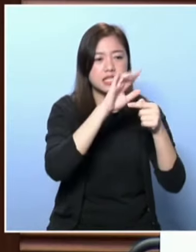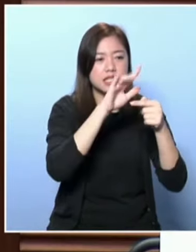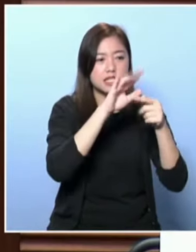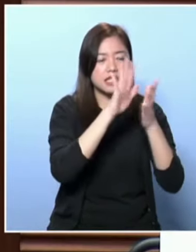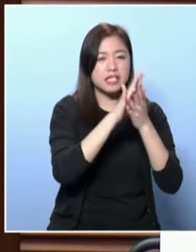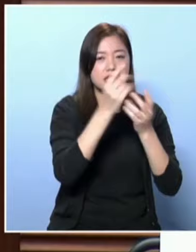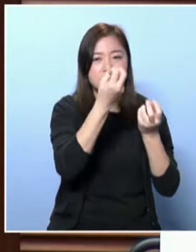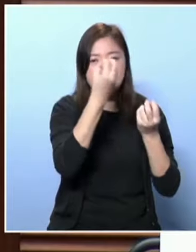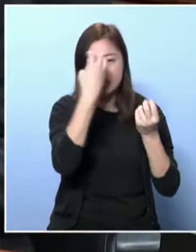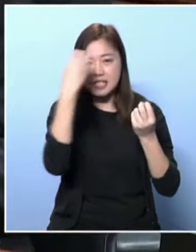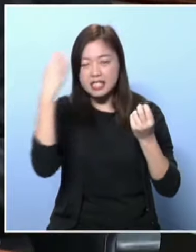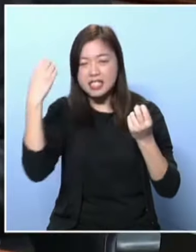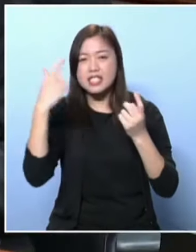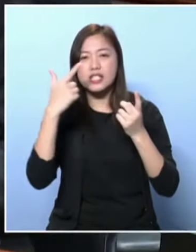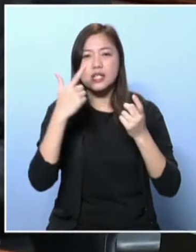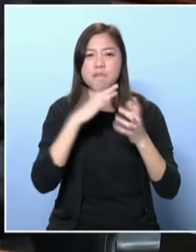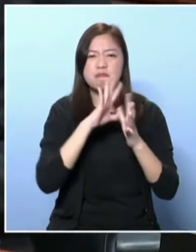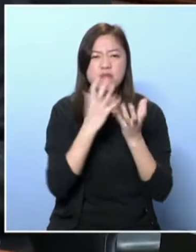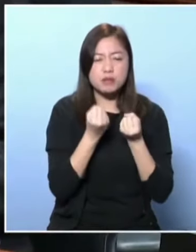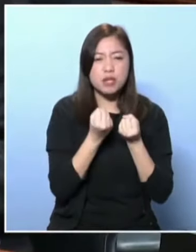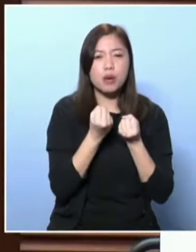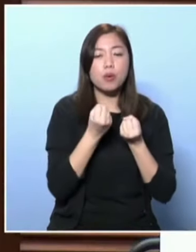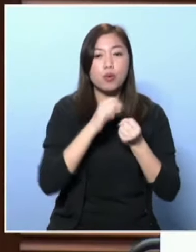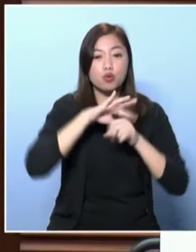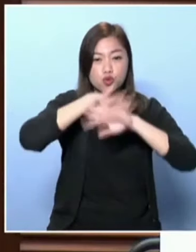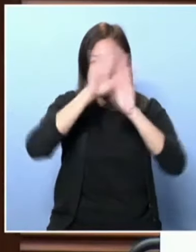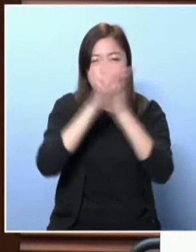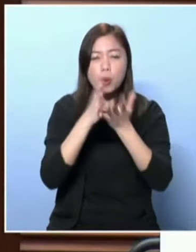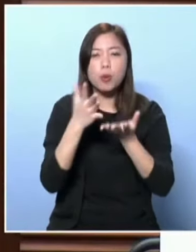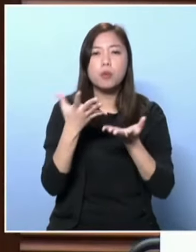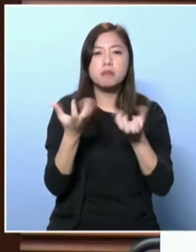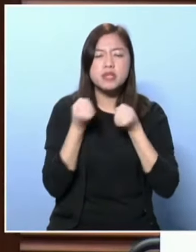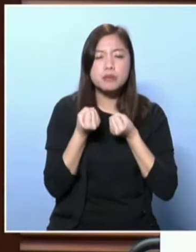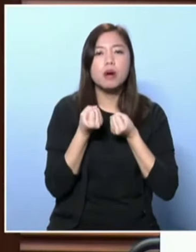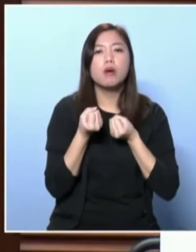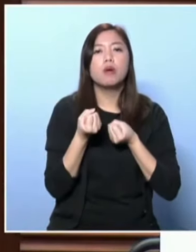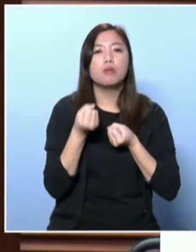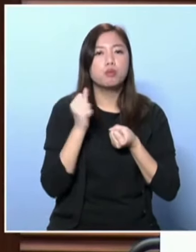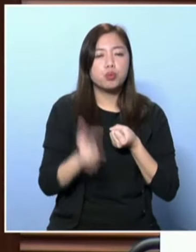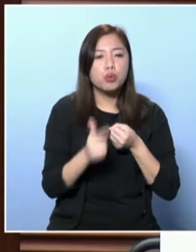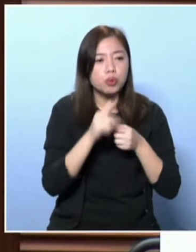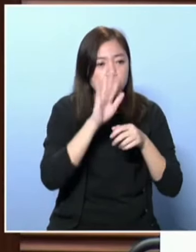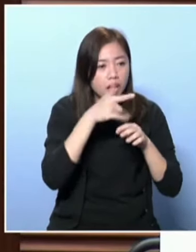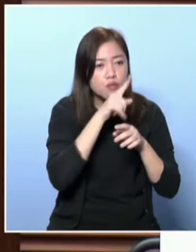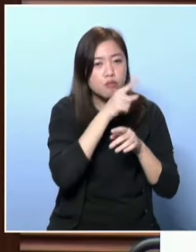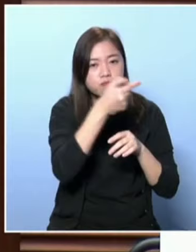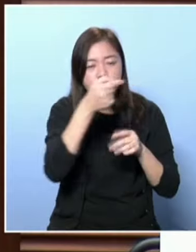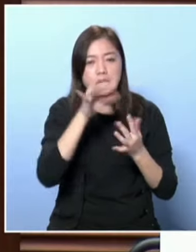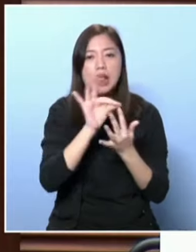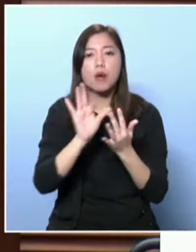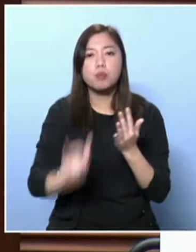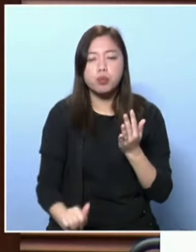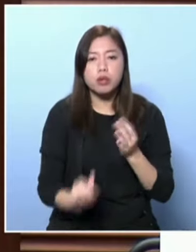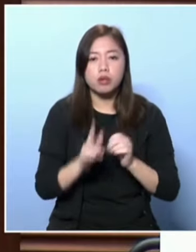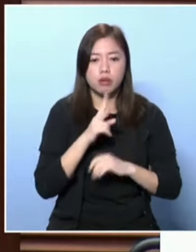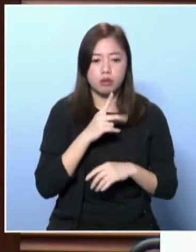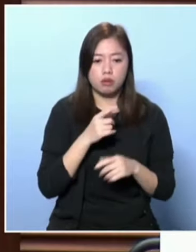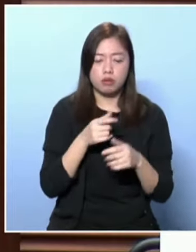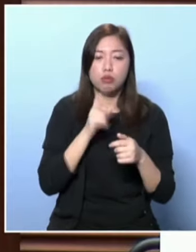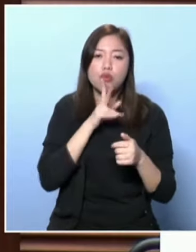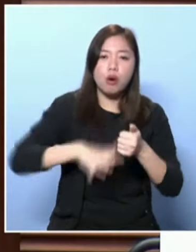意見都唔接受嘅。我嘅理解咧，唔好理佢係邊一種嘅工作啦，喺基層